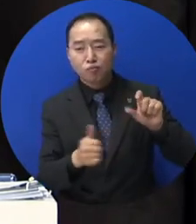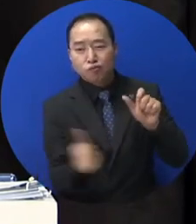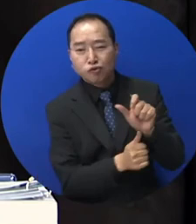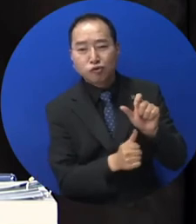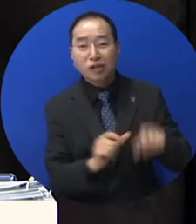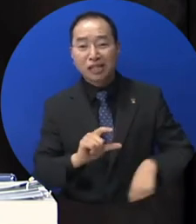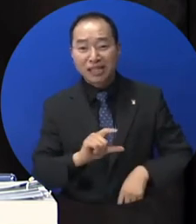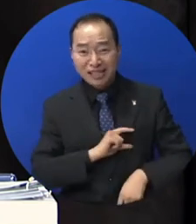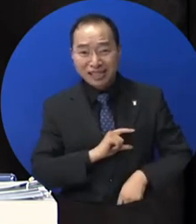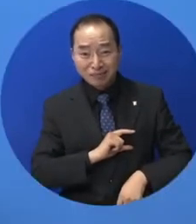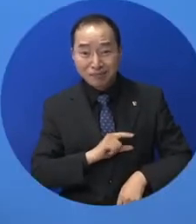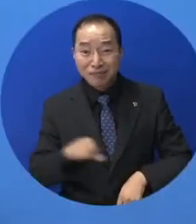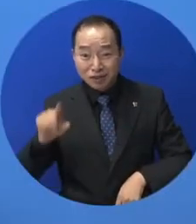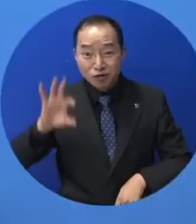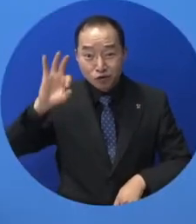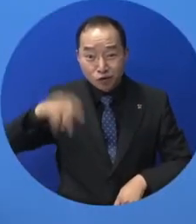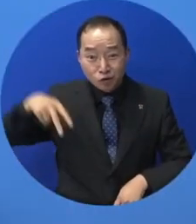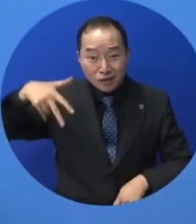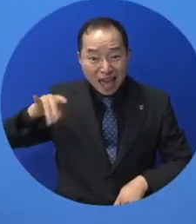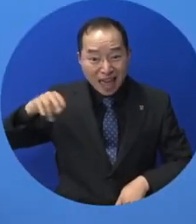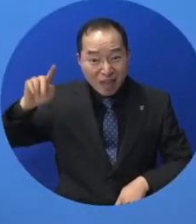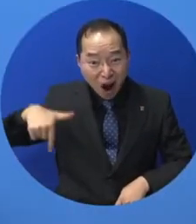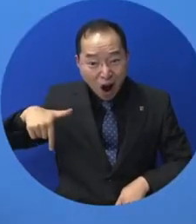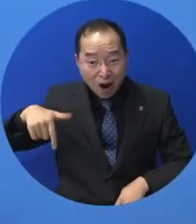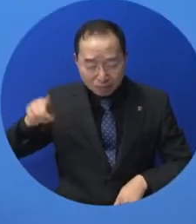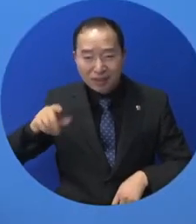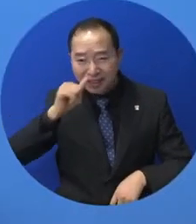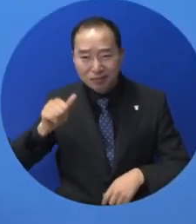어떤 답을 적을까요? 근데 바로 적네요 보니까